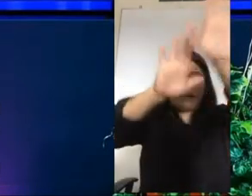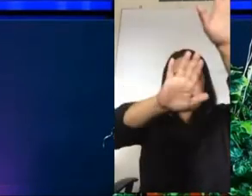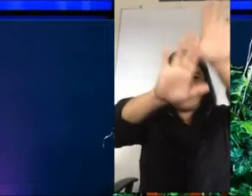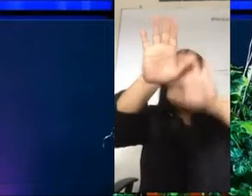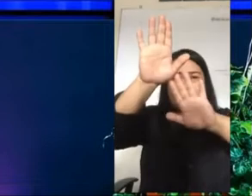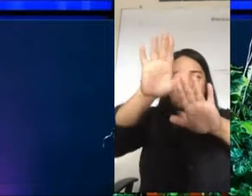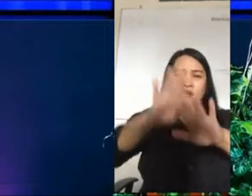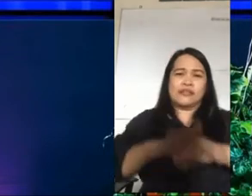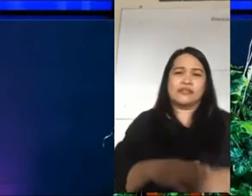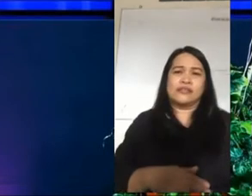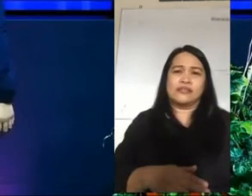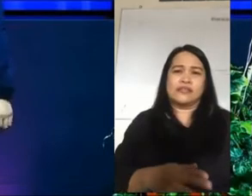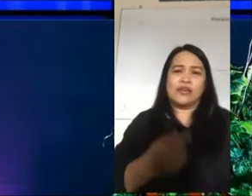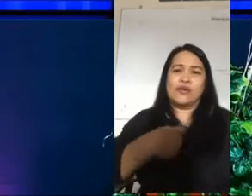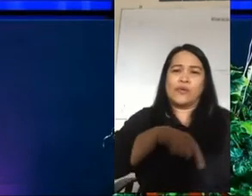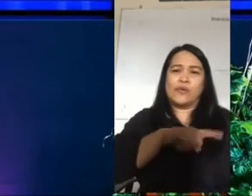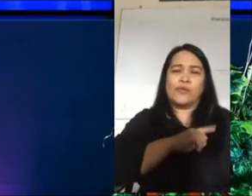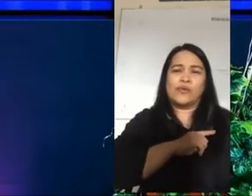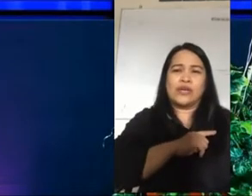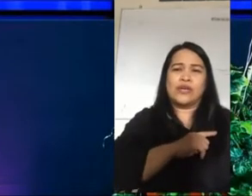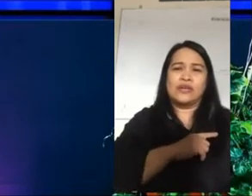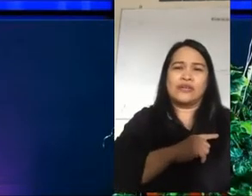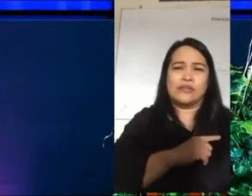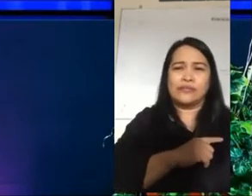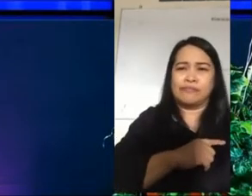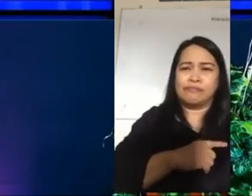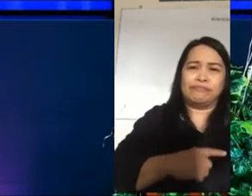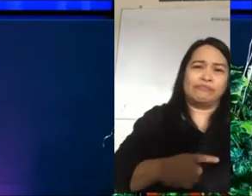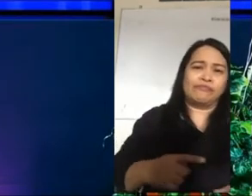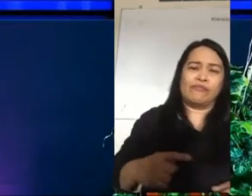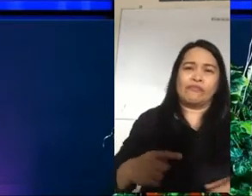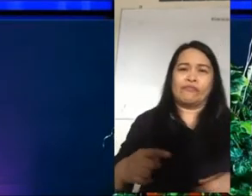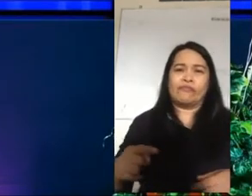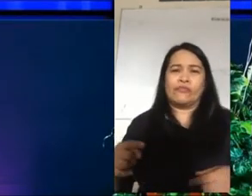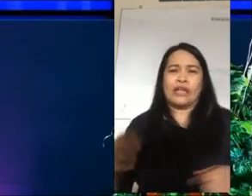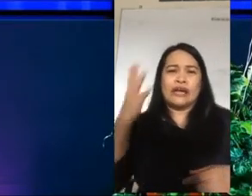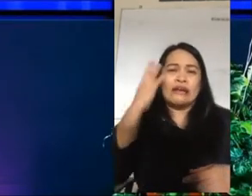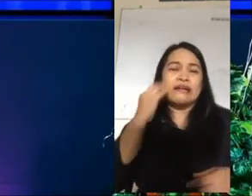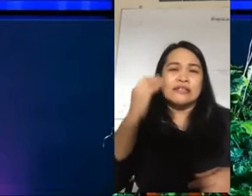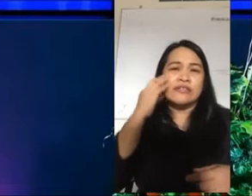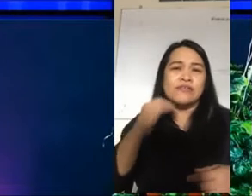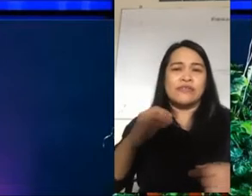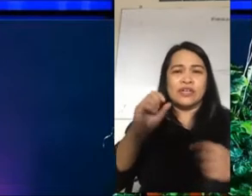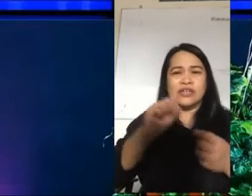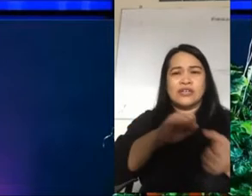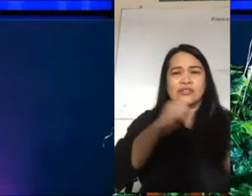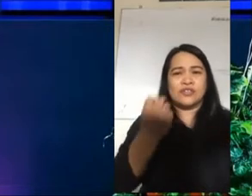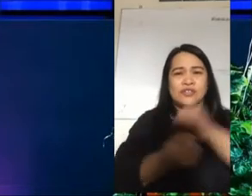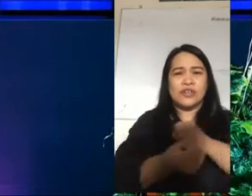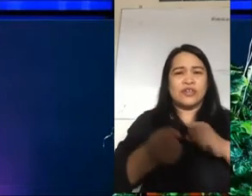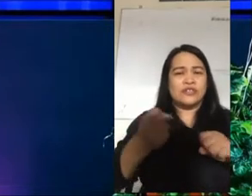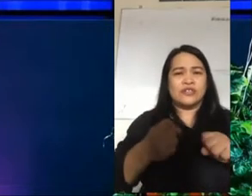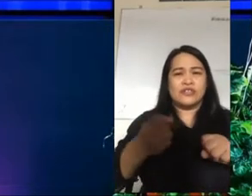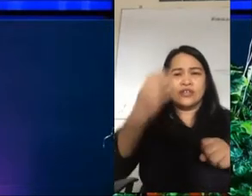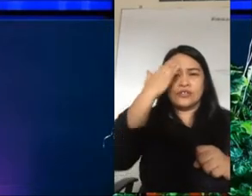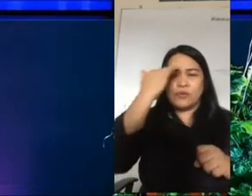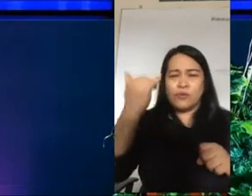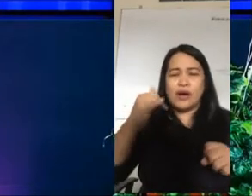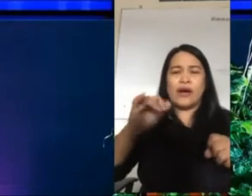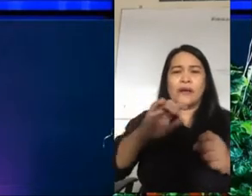Matapang nating haharapin ang mga pagbabago. Una, dahil ang Diyos ay hindi nagbabago. Pangalawa, ang